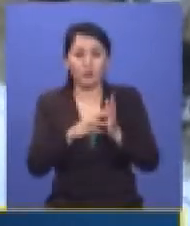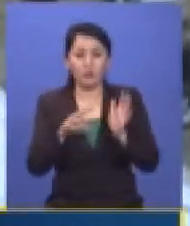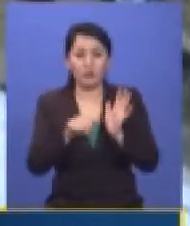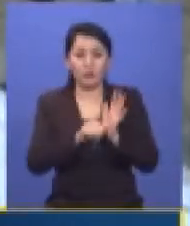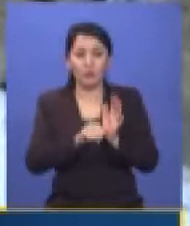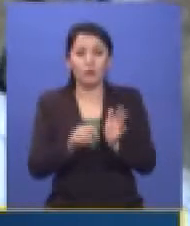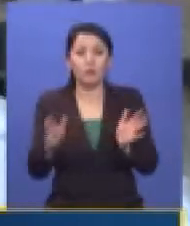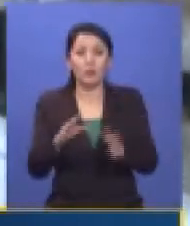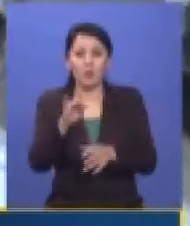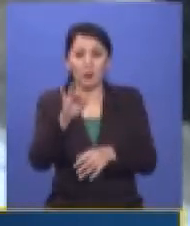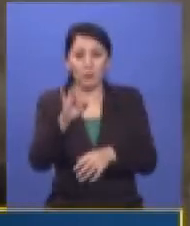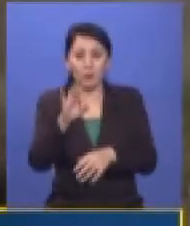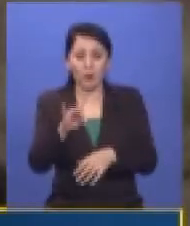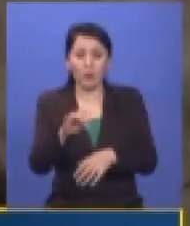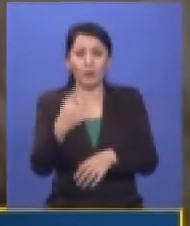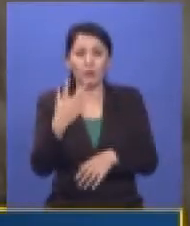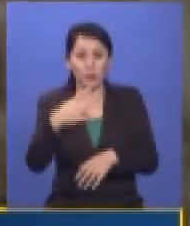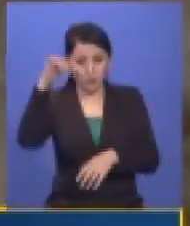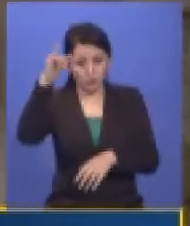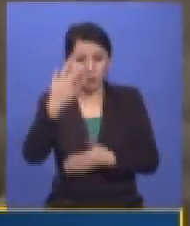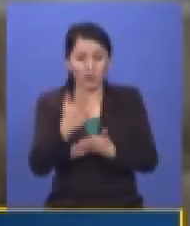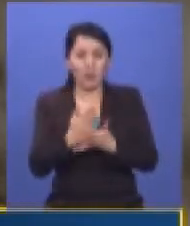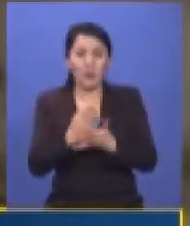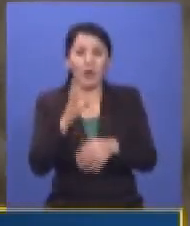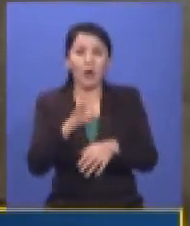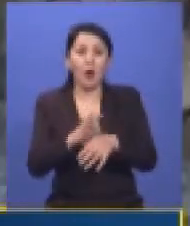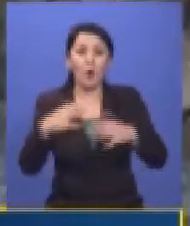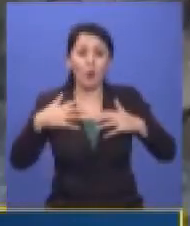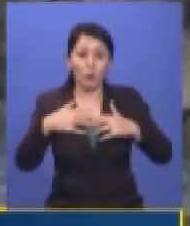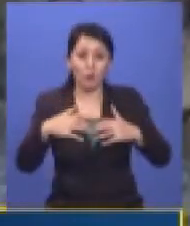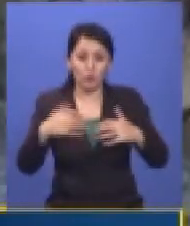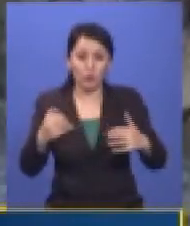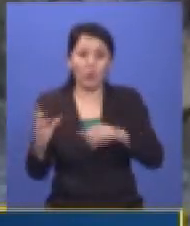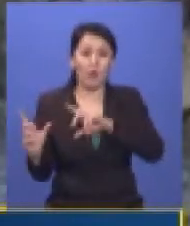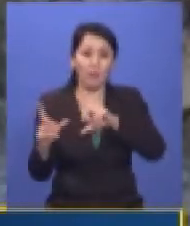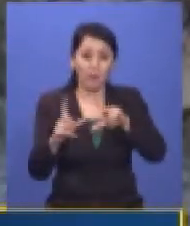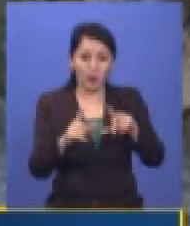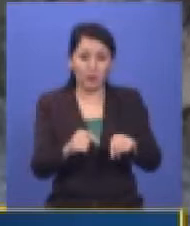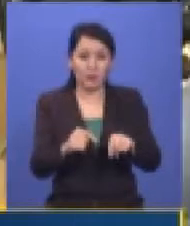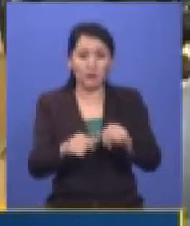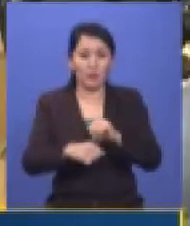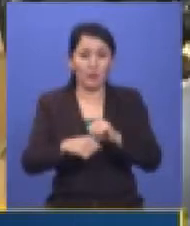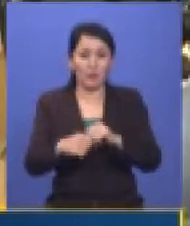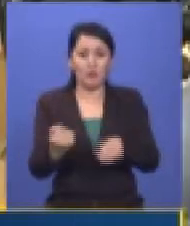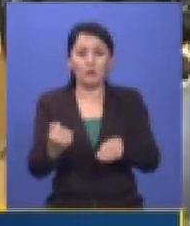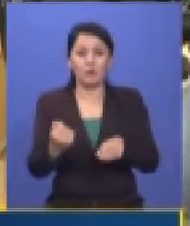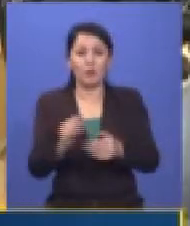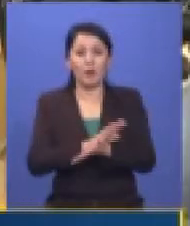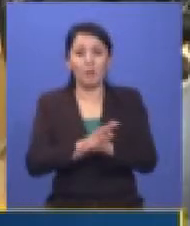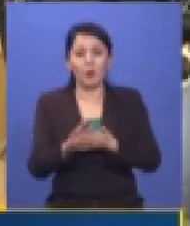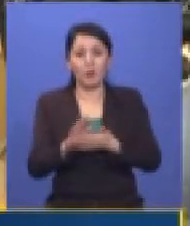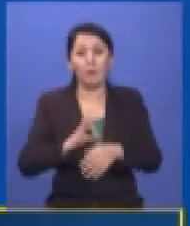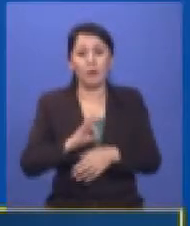жағдайға аз. Туберкулез ауруы 3 қарамалдан табылды. Ауру жануарлар санитарлы жоюға жіберілді, ал қораларда залалсыздандыру